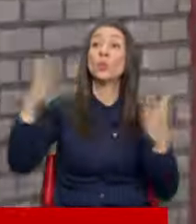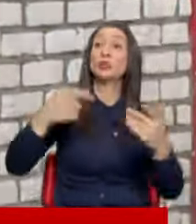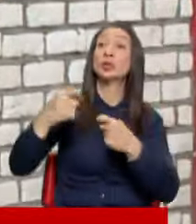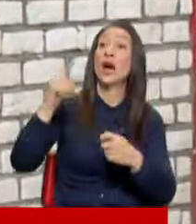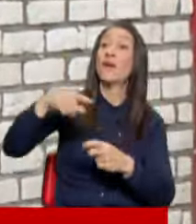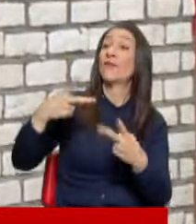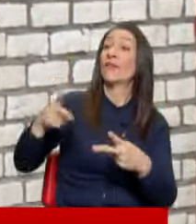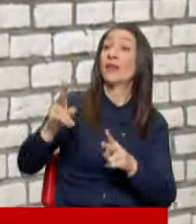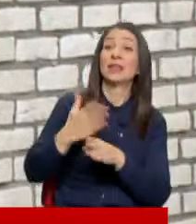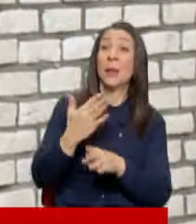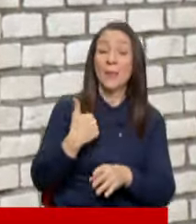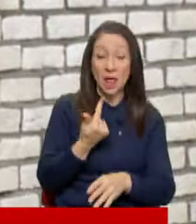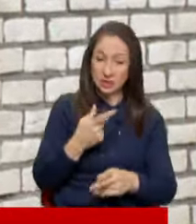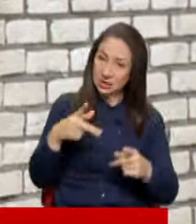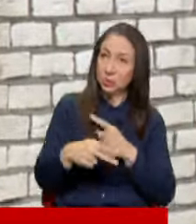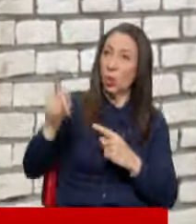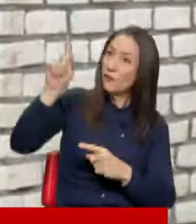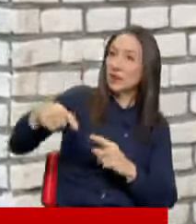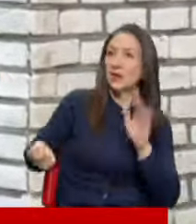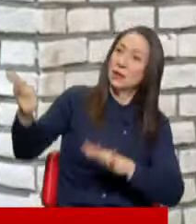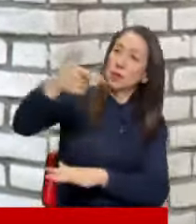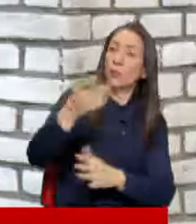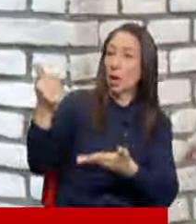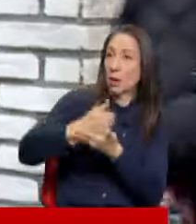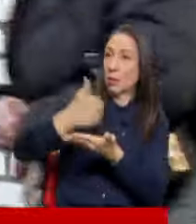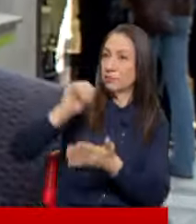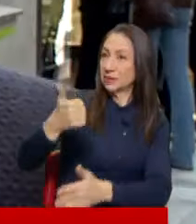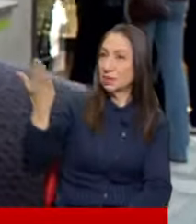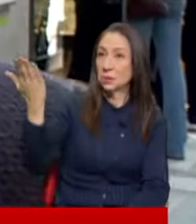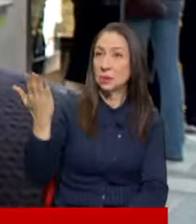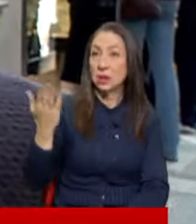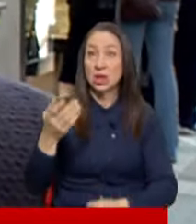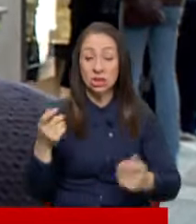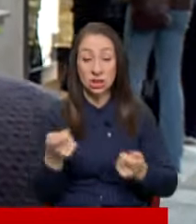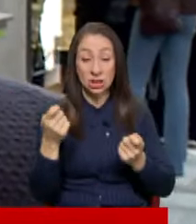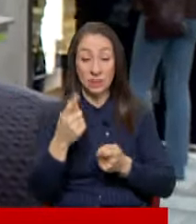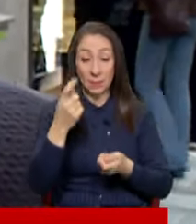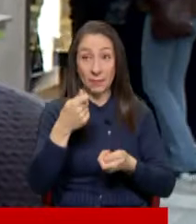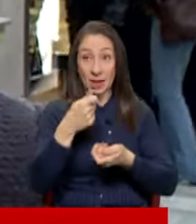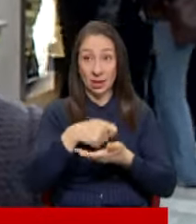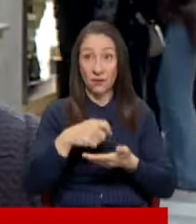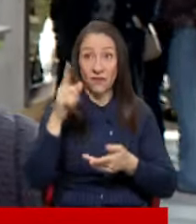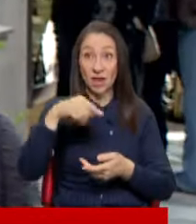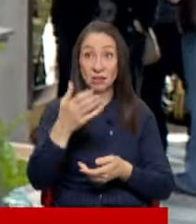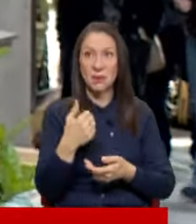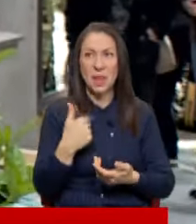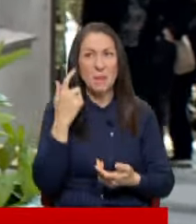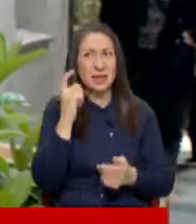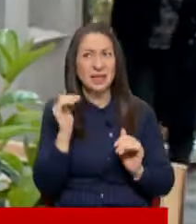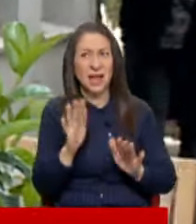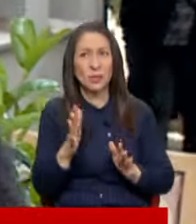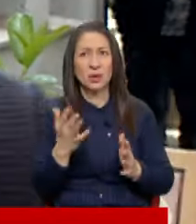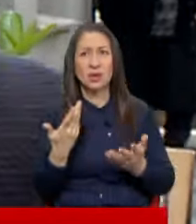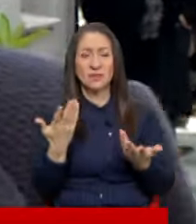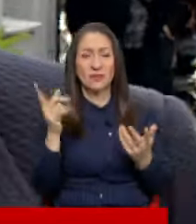şirketler neden benden daha az kesilmiyor Onlar daha çok kazandı göre daha çok kesilmeli çalışarak kazanılan bir paradan vergi alması bana çok mantıklı gelmiyor